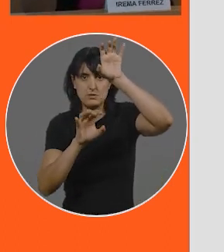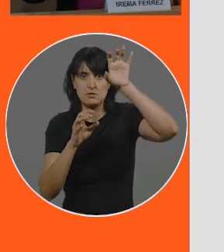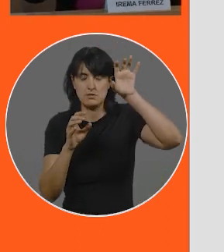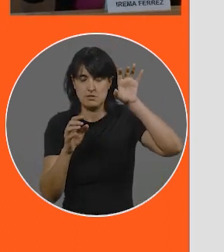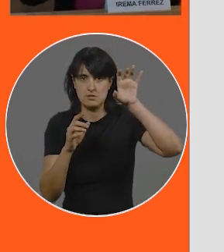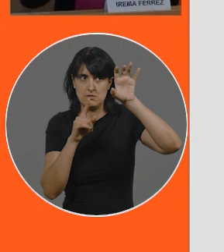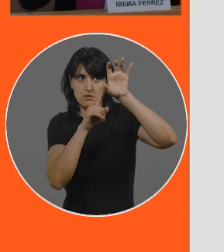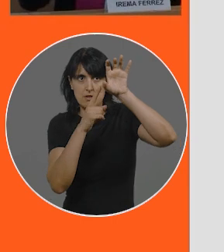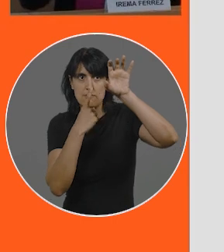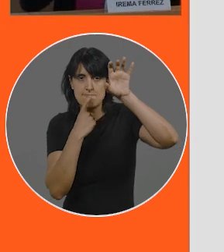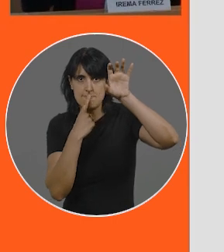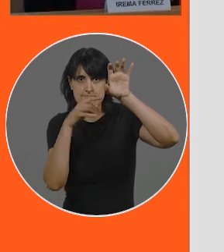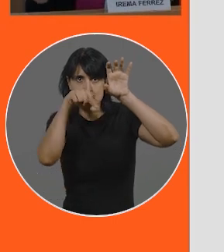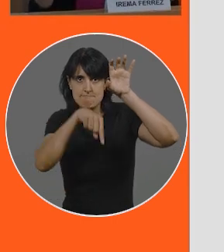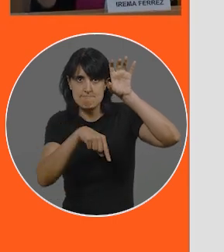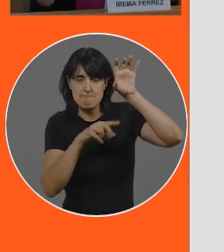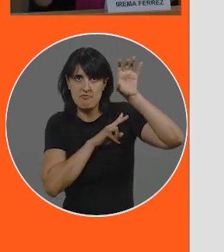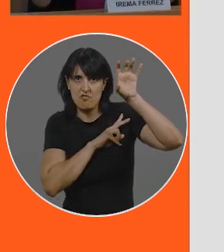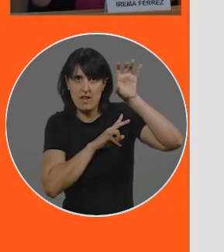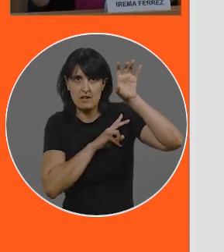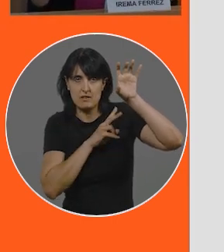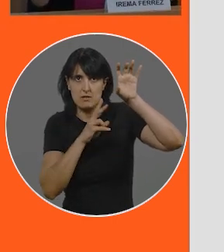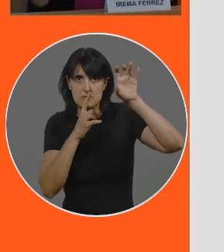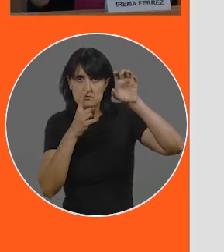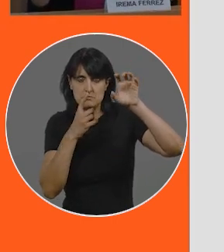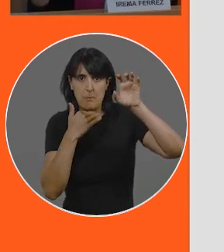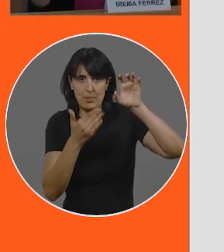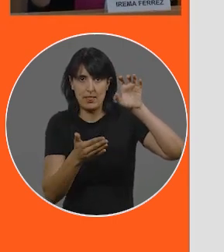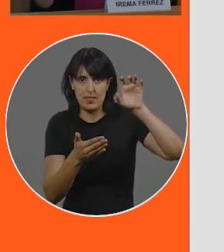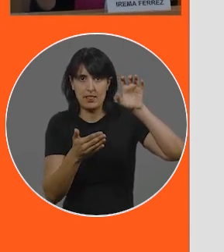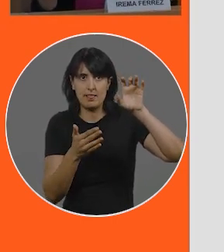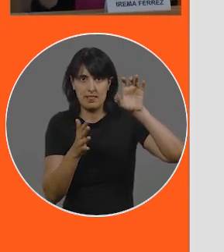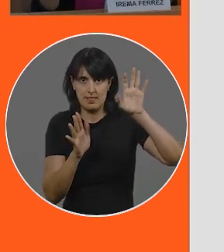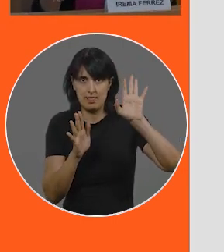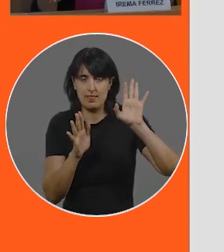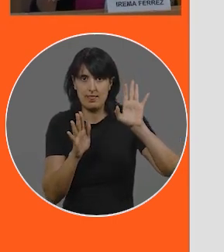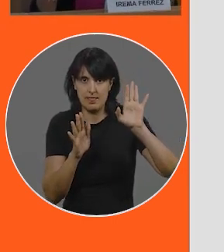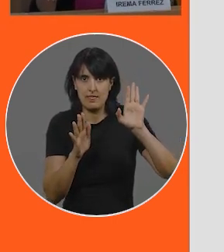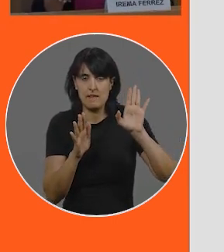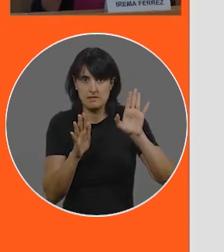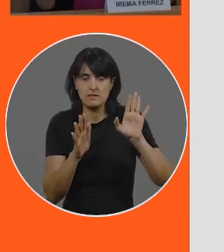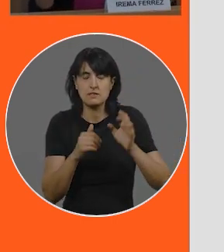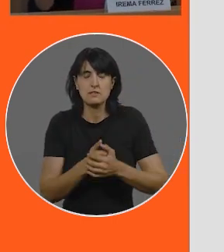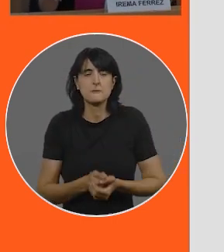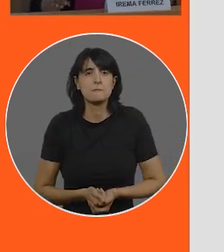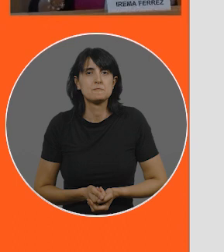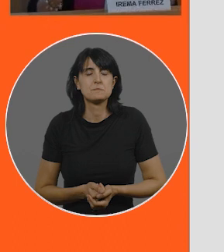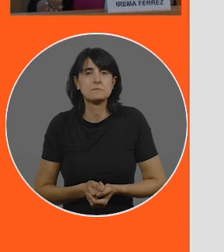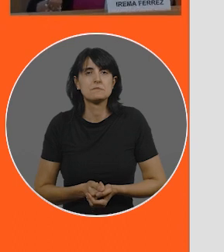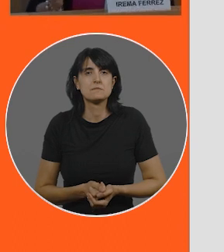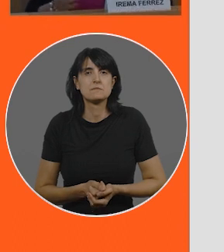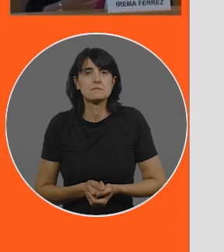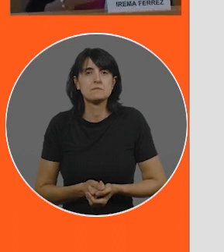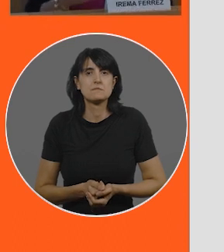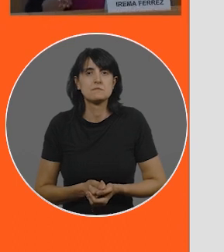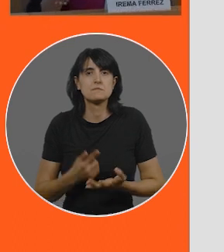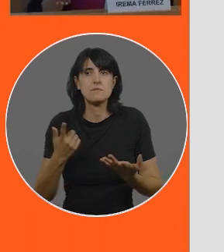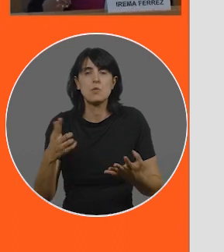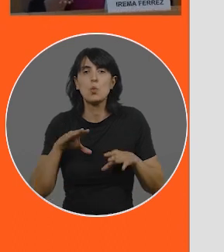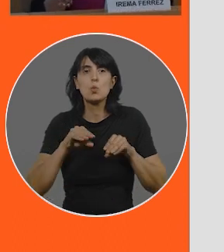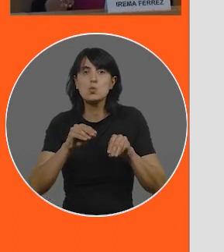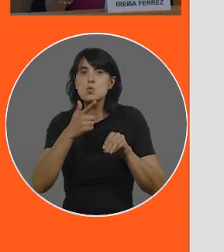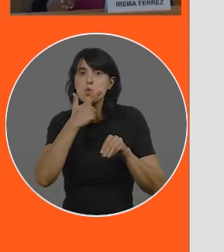està al mig, no? El codi semafòric, bueno, el tenim molt interioritzat, però bueno, és que és verd i vermell, eh? O sigui, no ens oblidem.